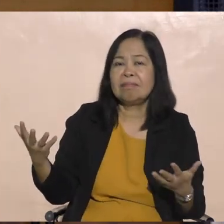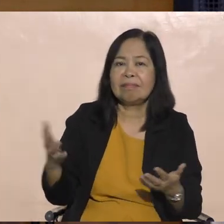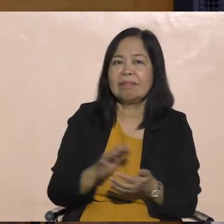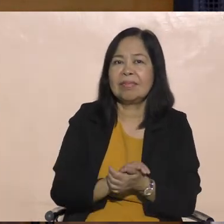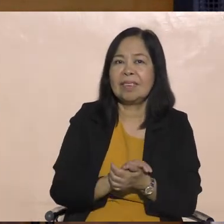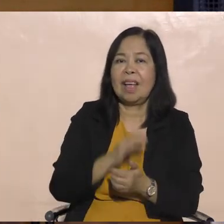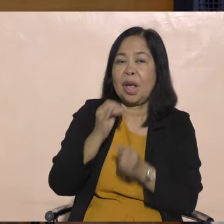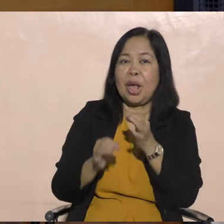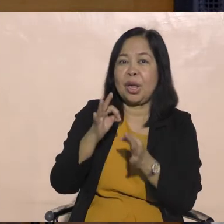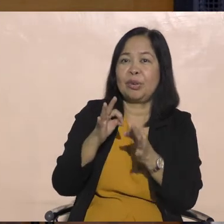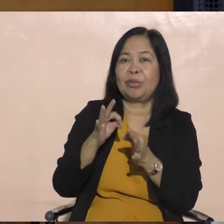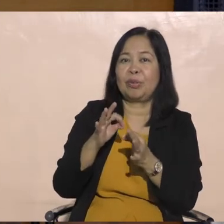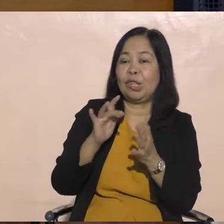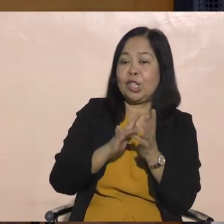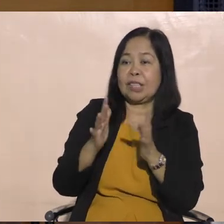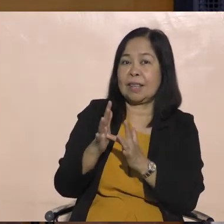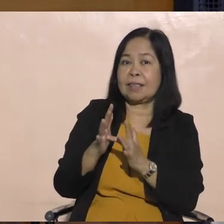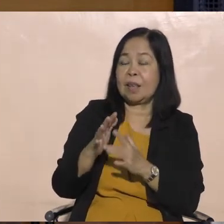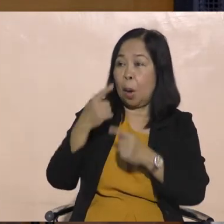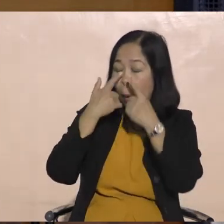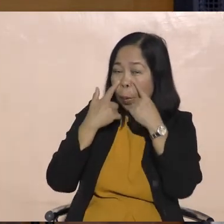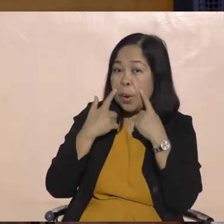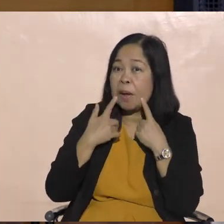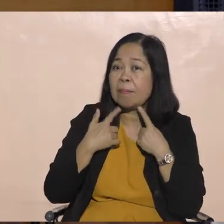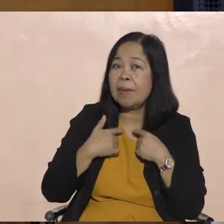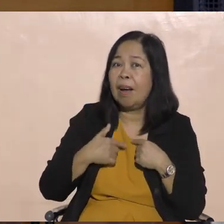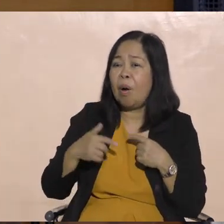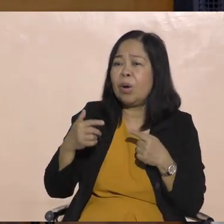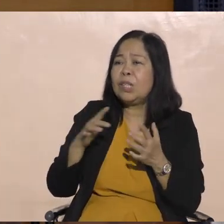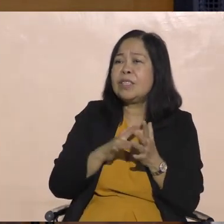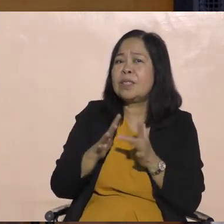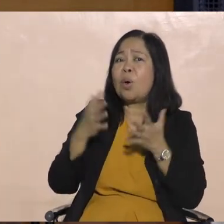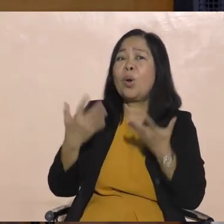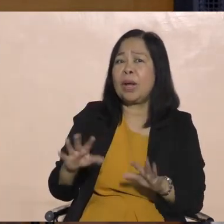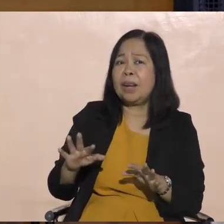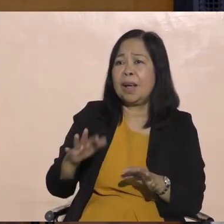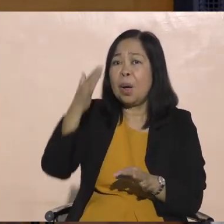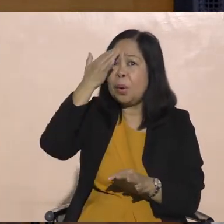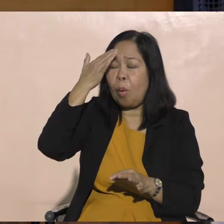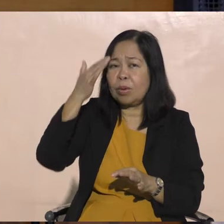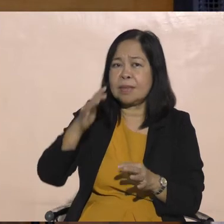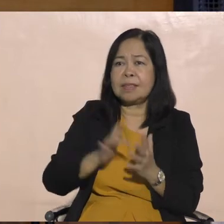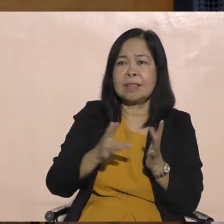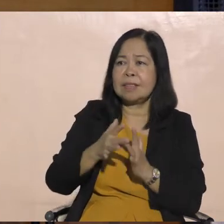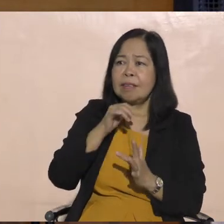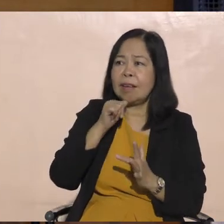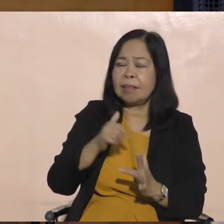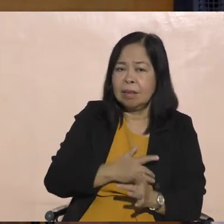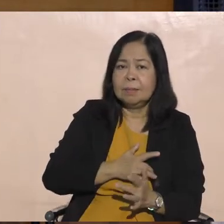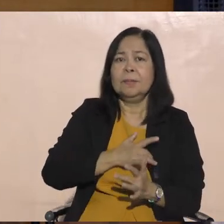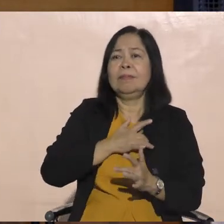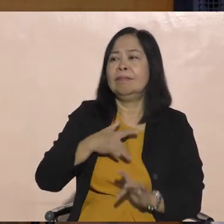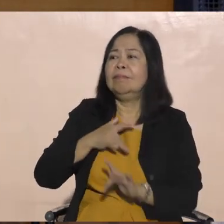nung kinamatay si Lazarus, nga si sinugdanan, kabalo naman siya nga kani paras kay mayaan sa amahan ug aron ang anak